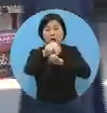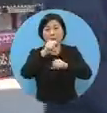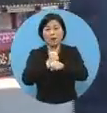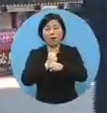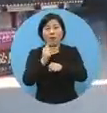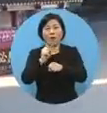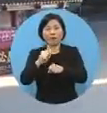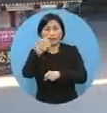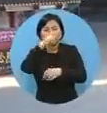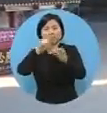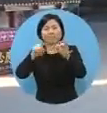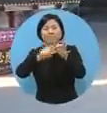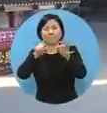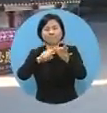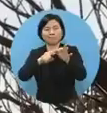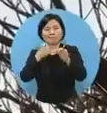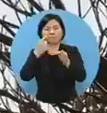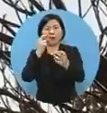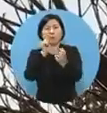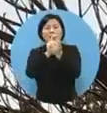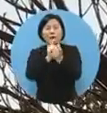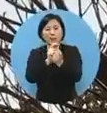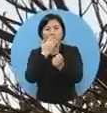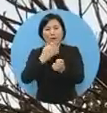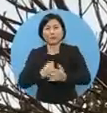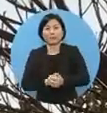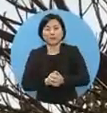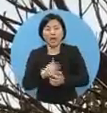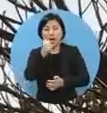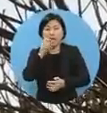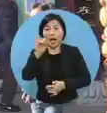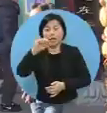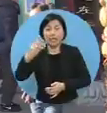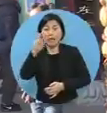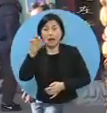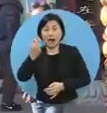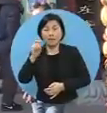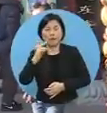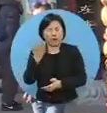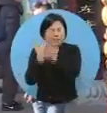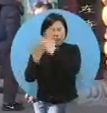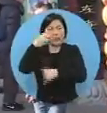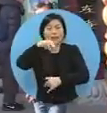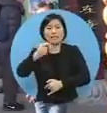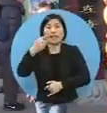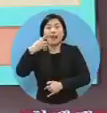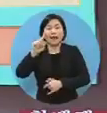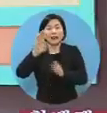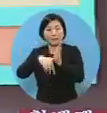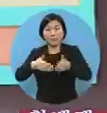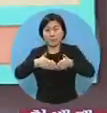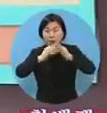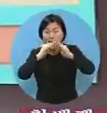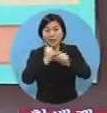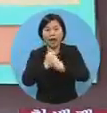절벽에 사찰이 자리하고 있습니다. 향일암은 신라 오뇨대사가 창건한 사찰로 우리나라 4대